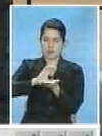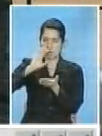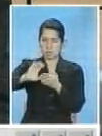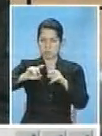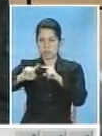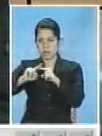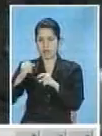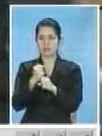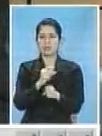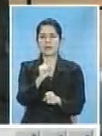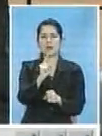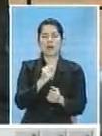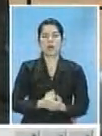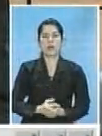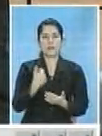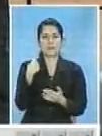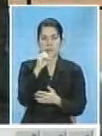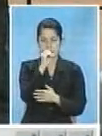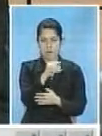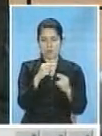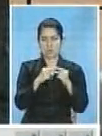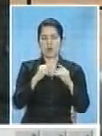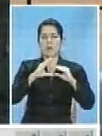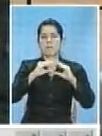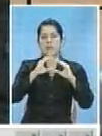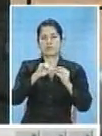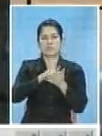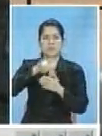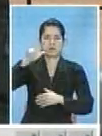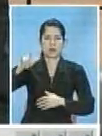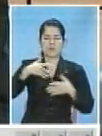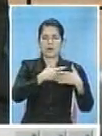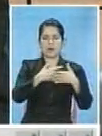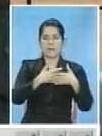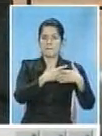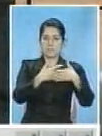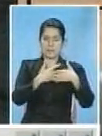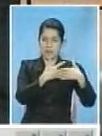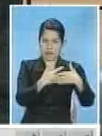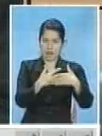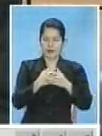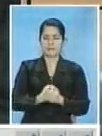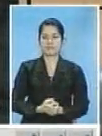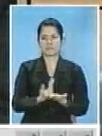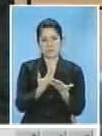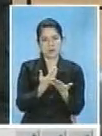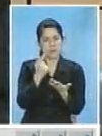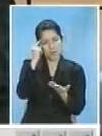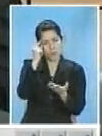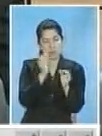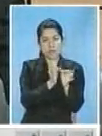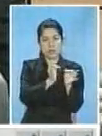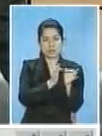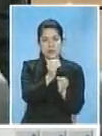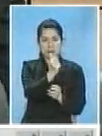ไปประชุมที่ฮาวายประเทศสหรัฐอเมริกาเป็นประเทศที่ลงทุนในประเทศไทยอันดับต้นๆอันดับหนึ่งของประเทศไทยนะครับท่านจะไปตอบเขายังไงครับท่านบอกว่